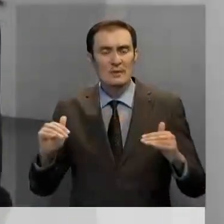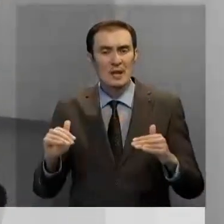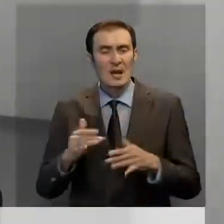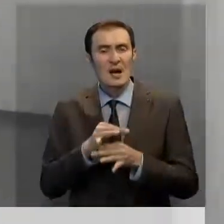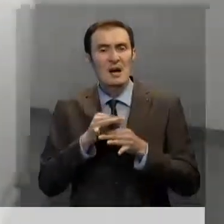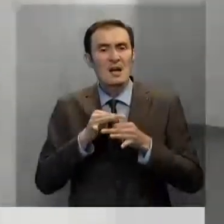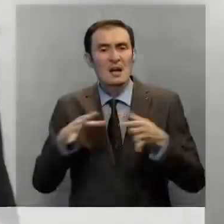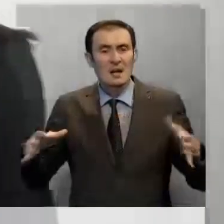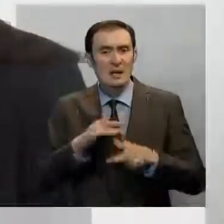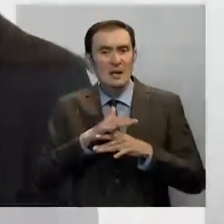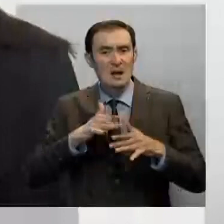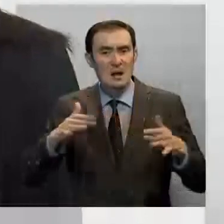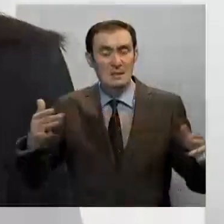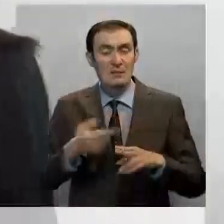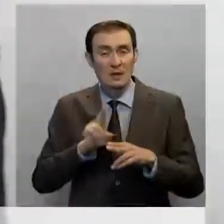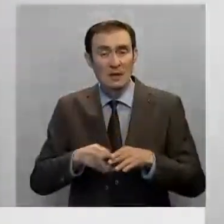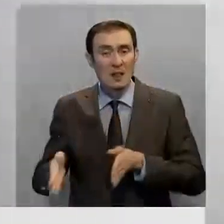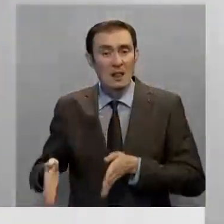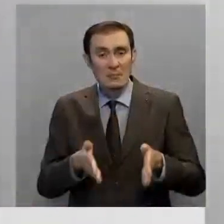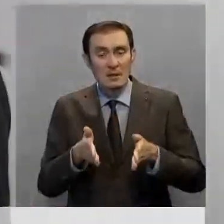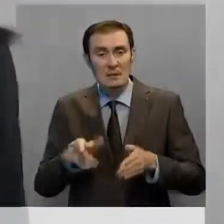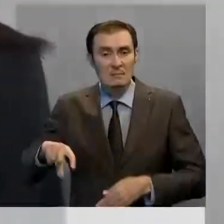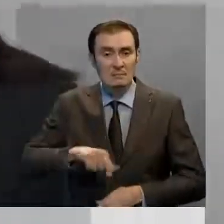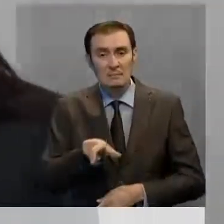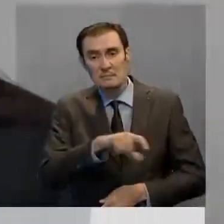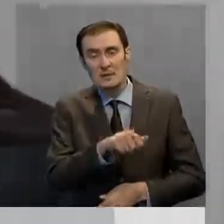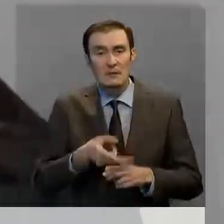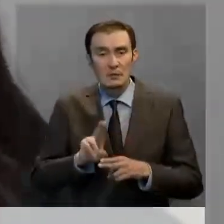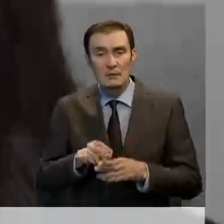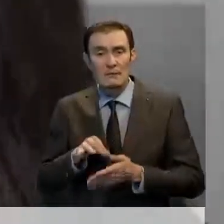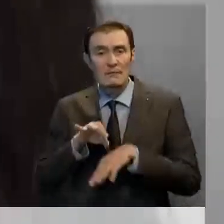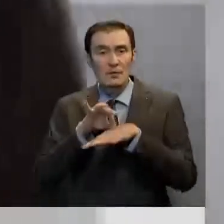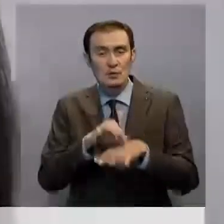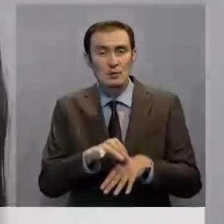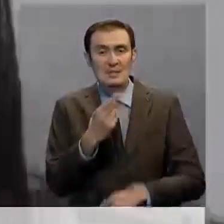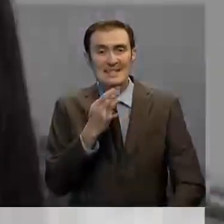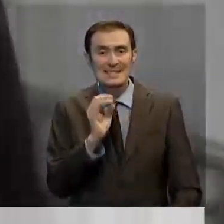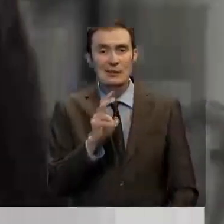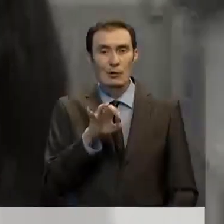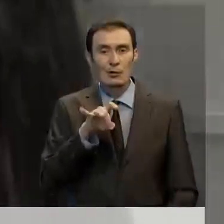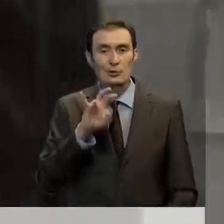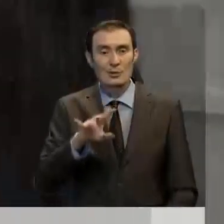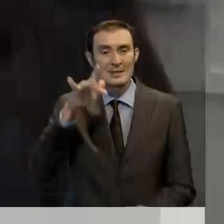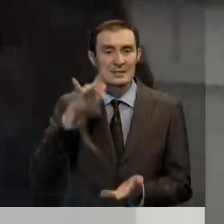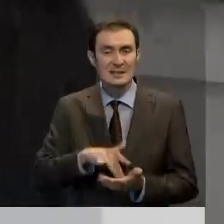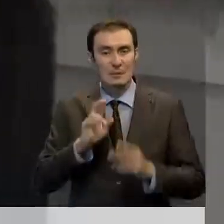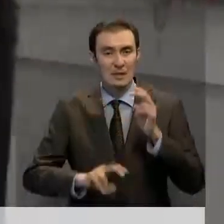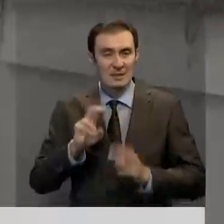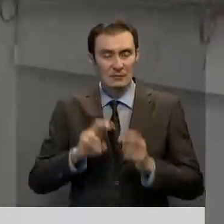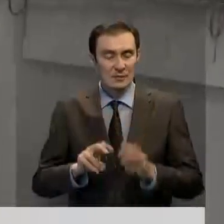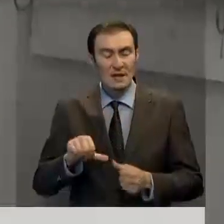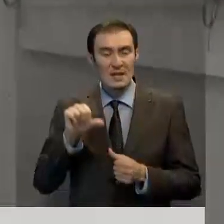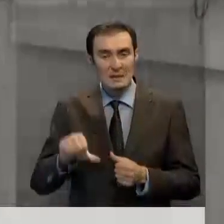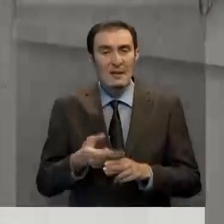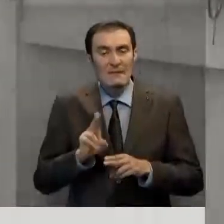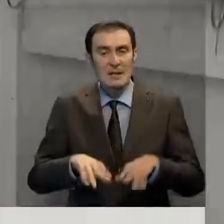радиации. Этот лабиринт нас ведет к циклотрону. Это, собственно, сердце производства. Именно